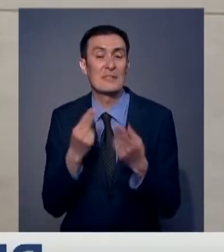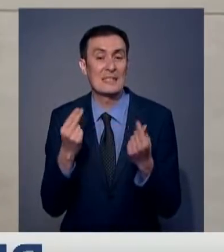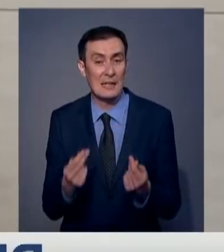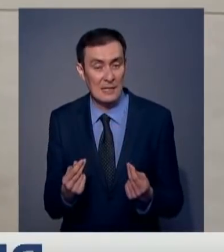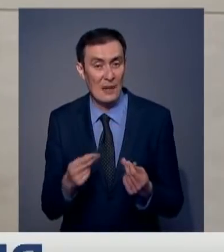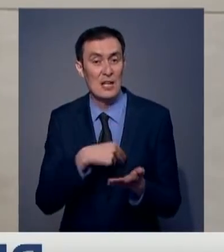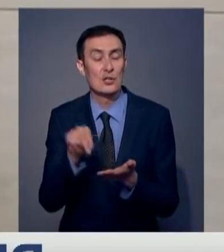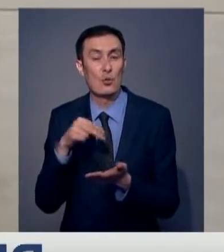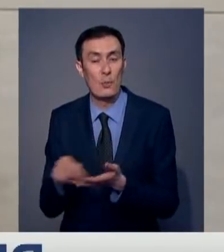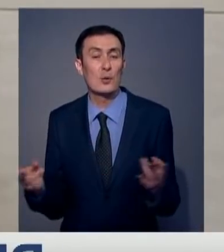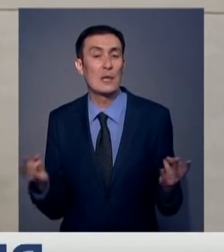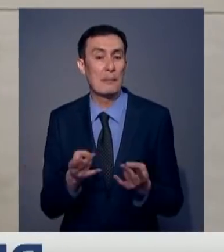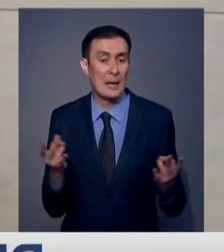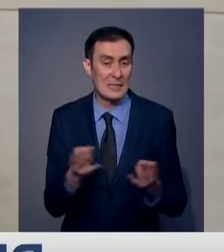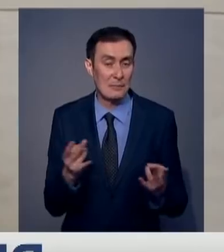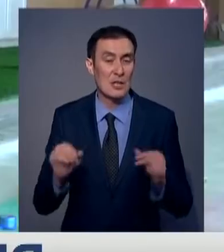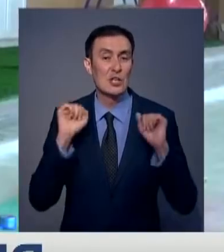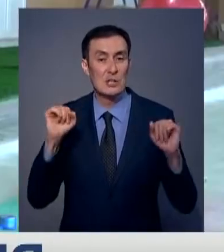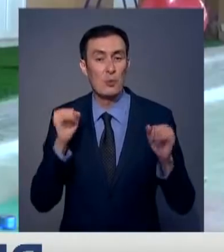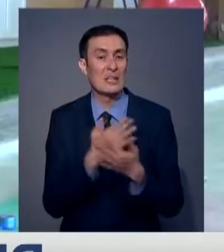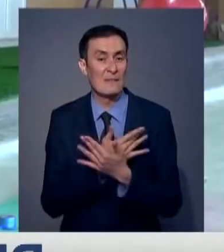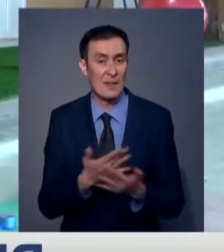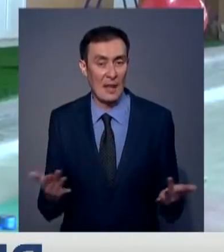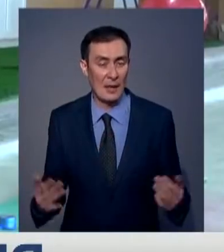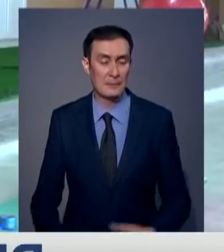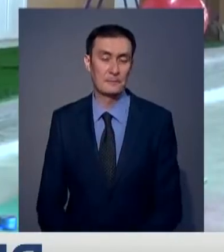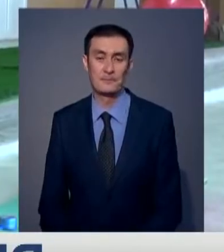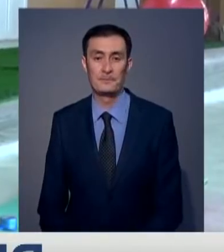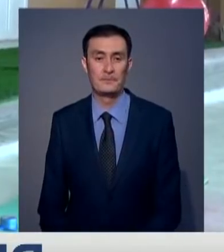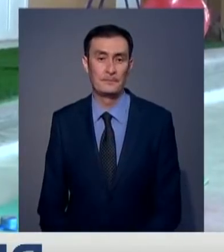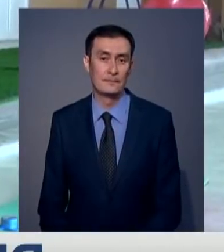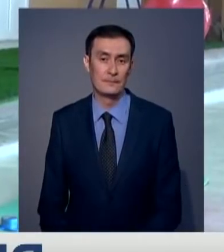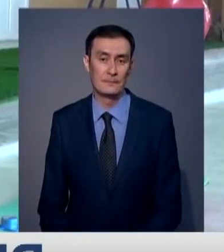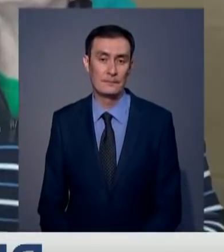средства закупают необходимый спортинвентарь. Динара Нургалиева,